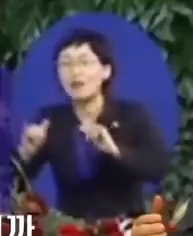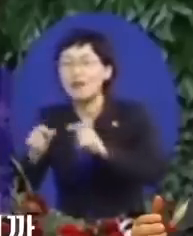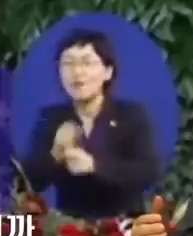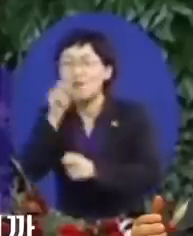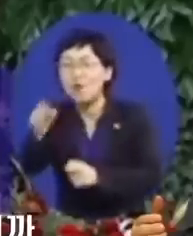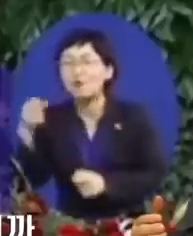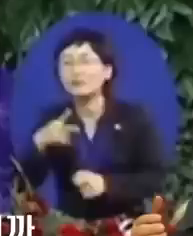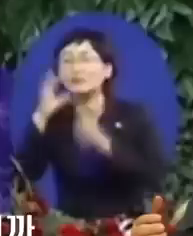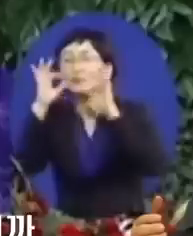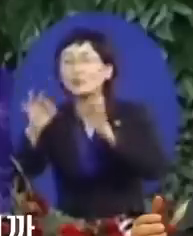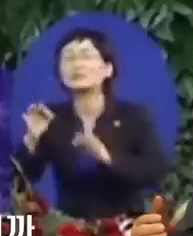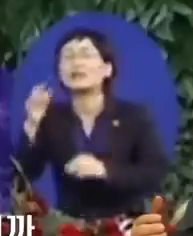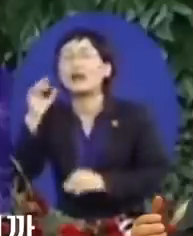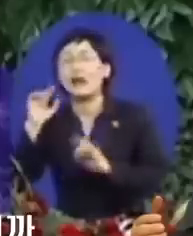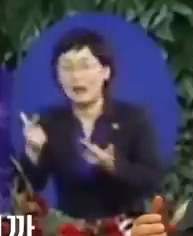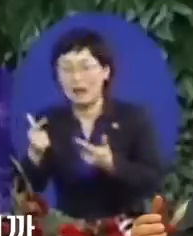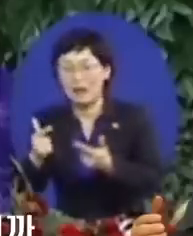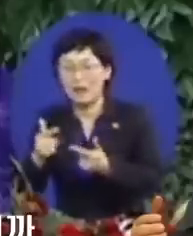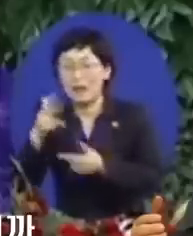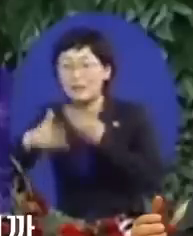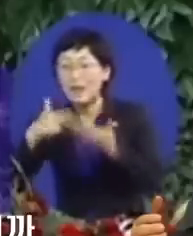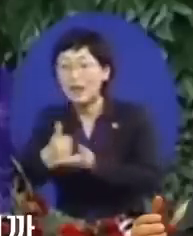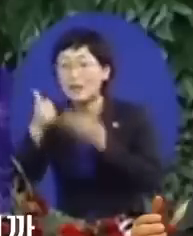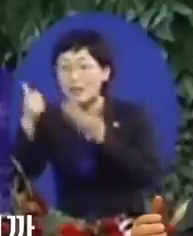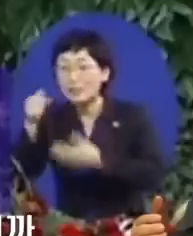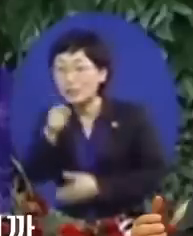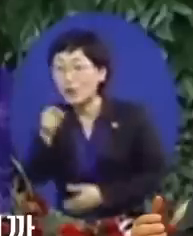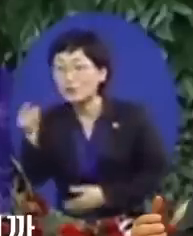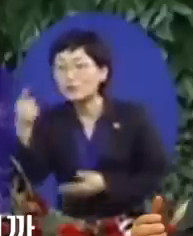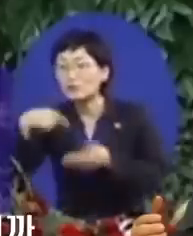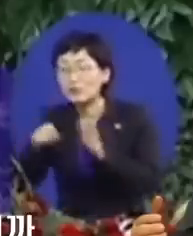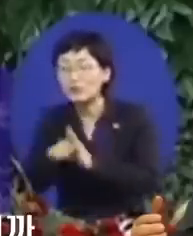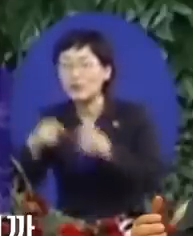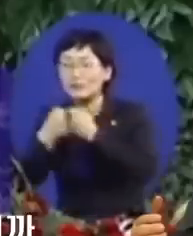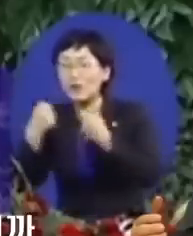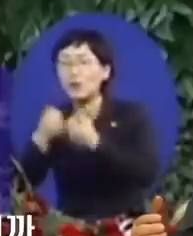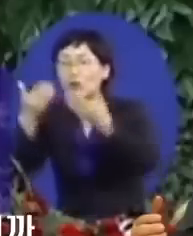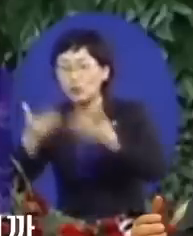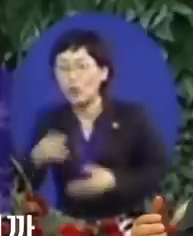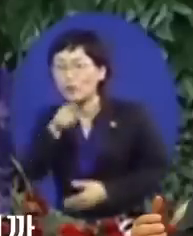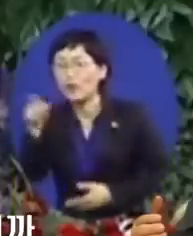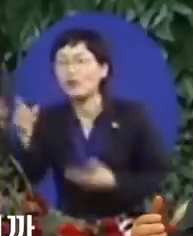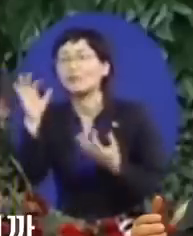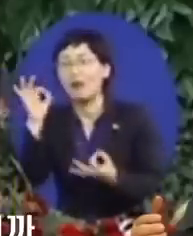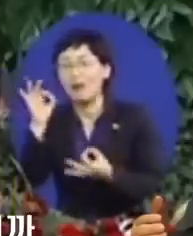아니하리라. 야훼께서 너희를 위하여 싸우시니 너희는 가만히 있을지어다.